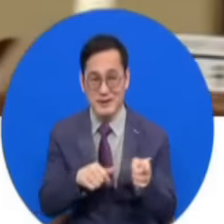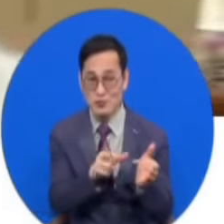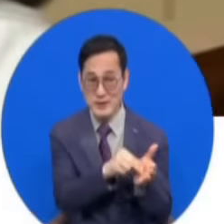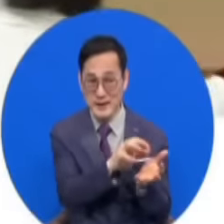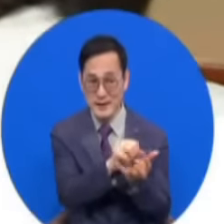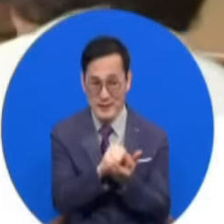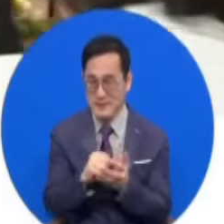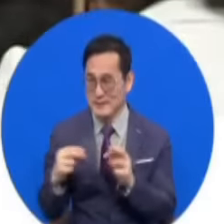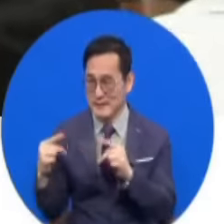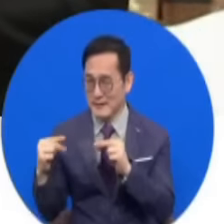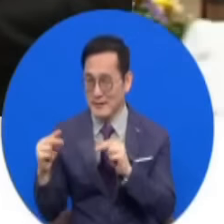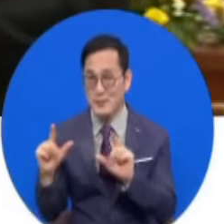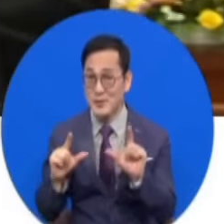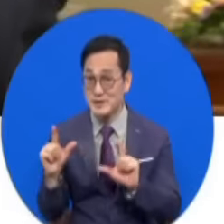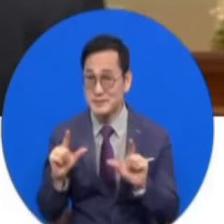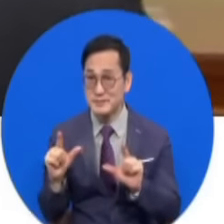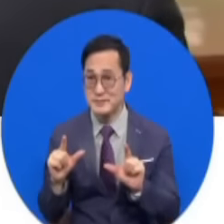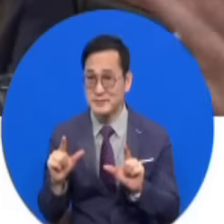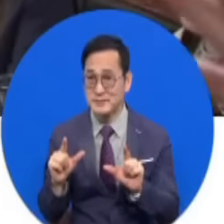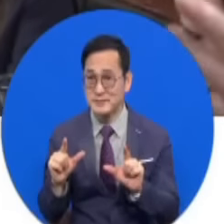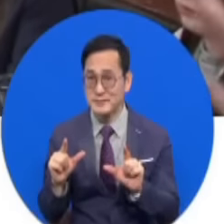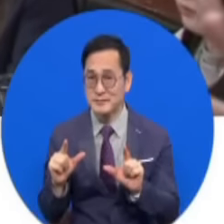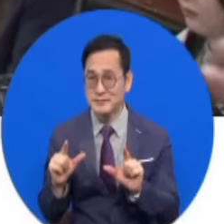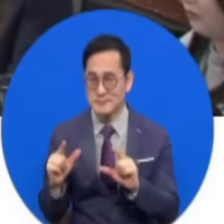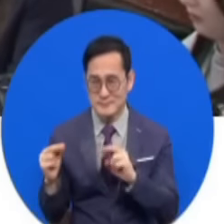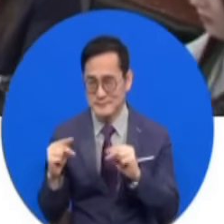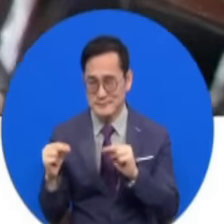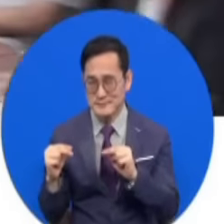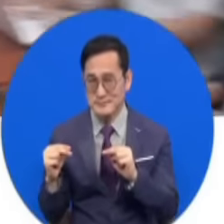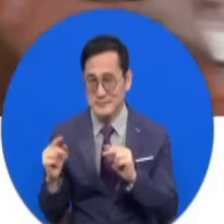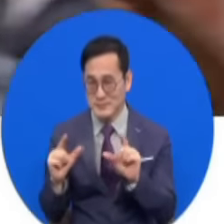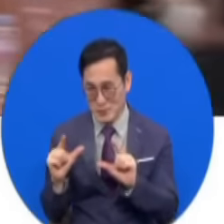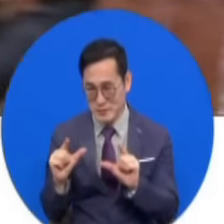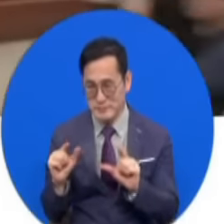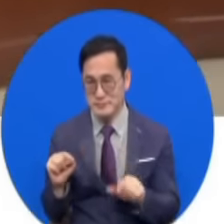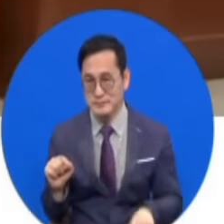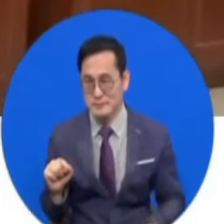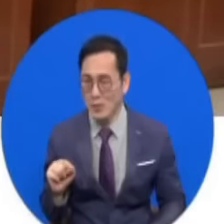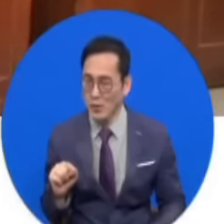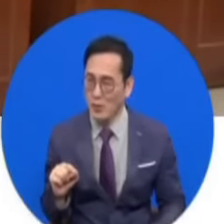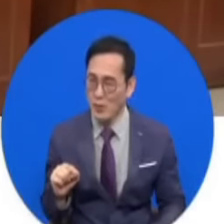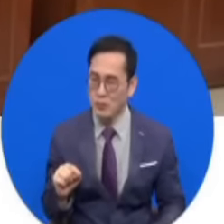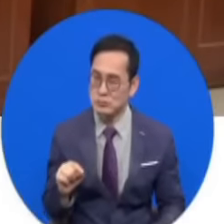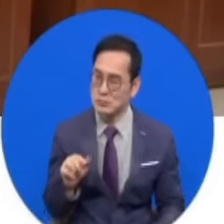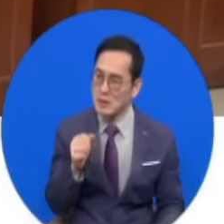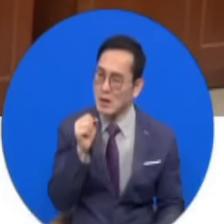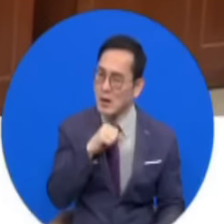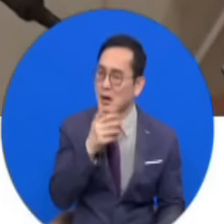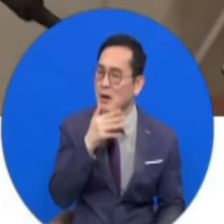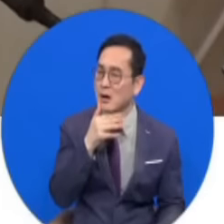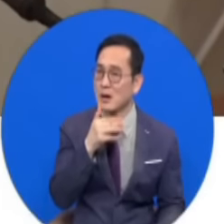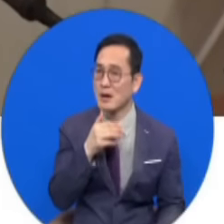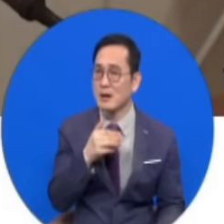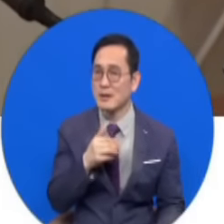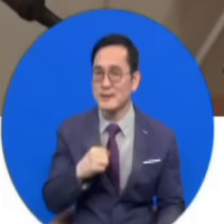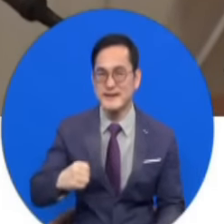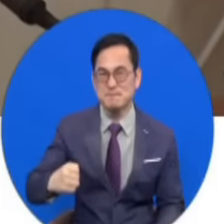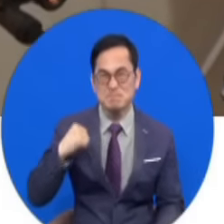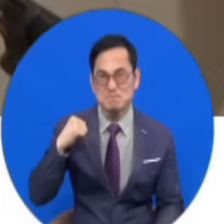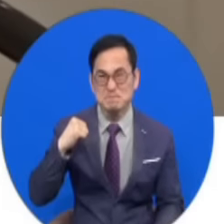하고 나가는 것들은 어떻게 보면 경종이 될 수 있다고 봅니다. 차제에 향후에 우리 당내에서는 아무리 힘이